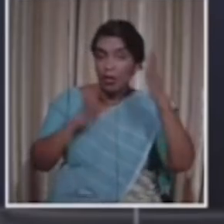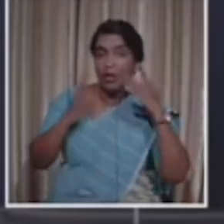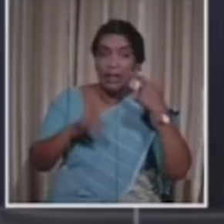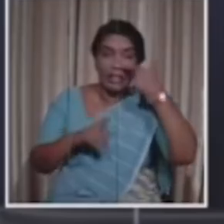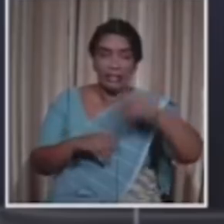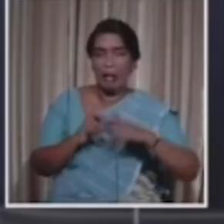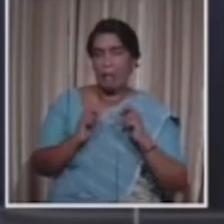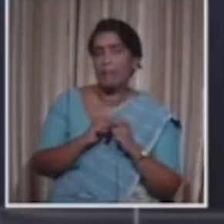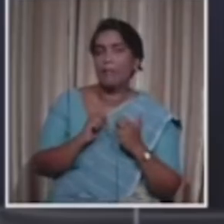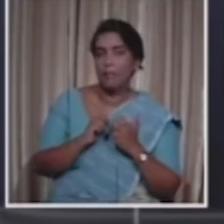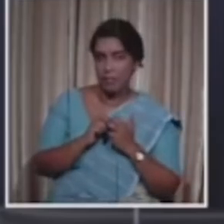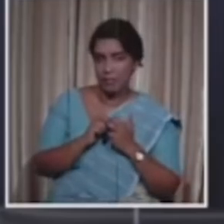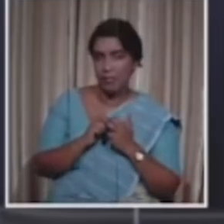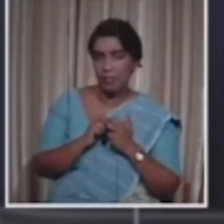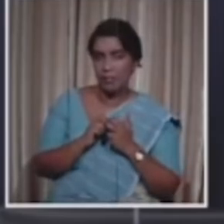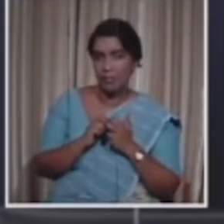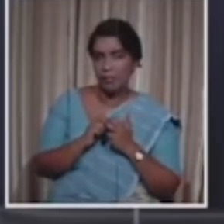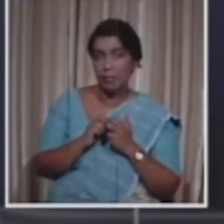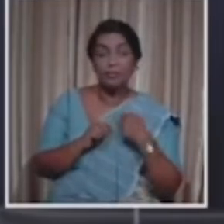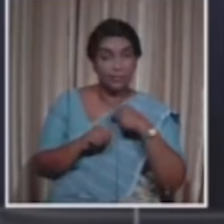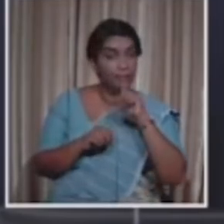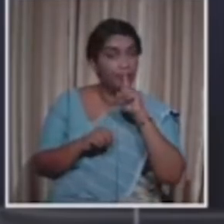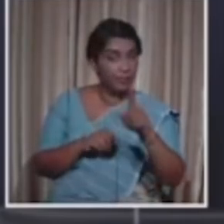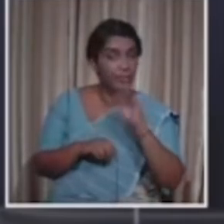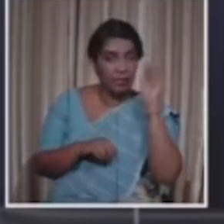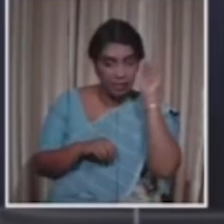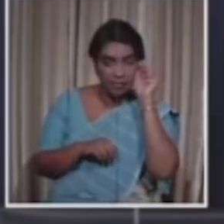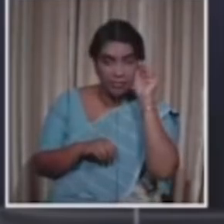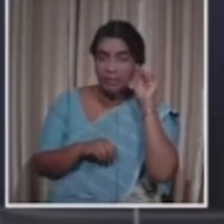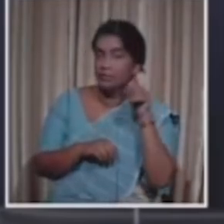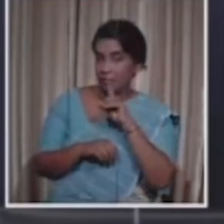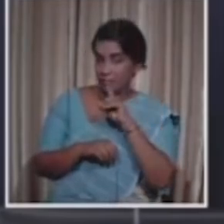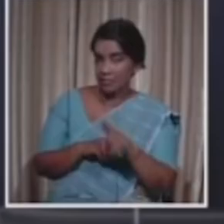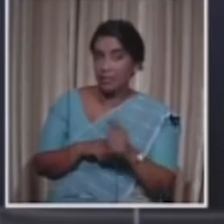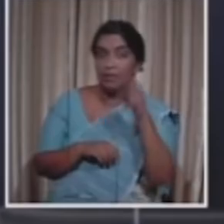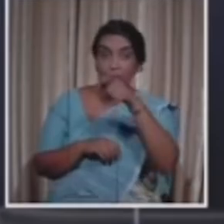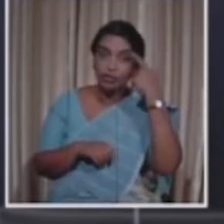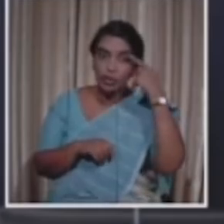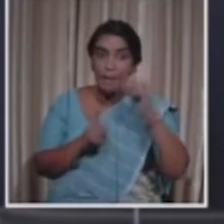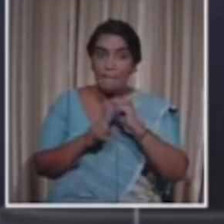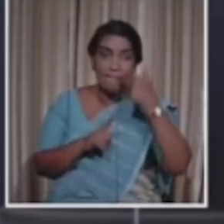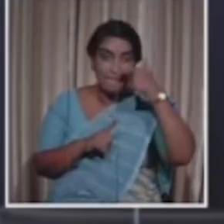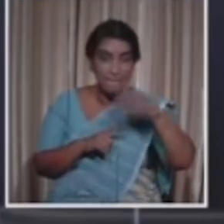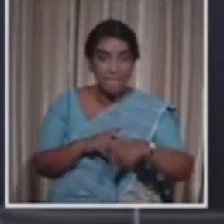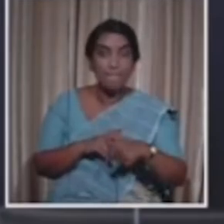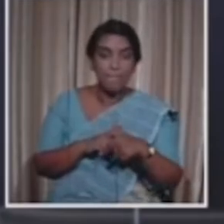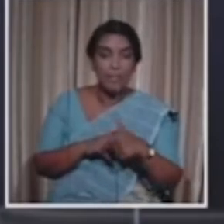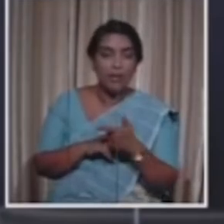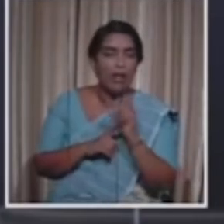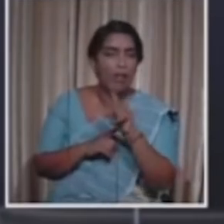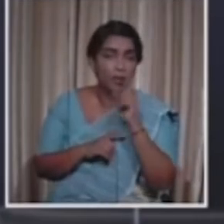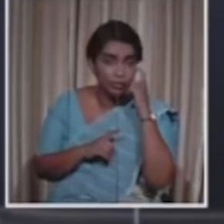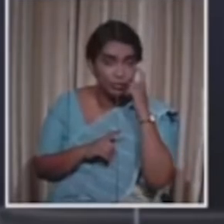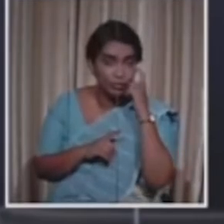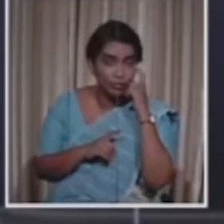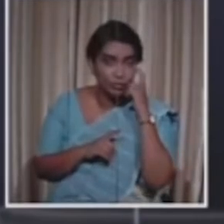awa dan man kemathi ahanna ha kee denek dannoda petrol dollar kiyanne monada